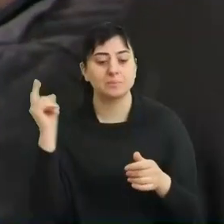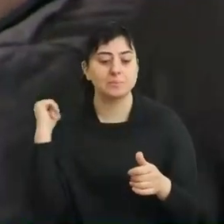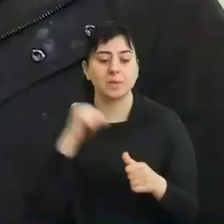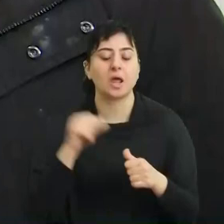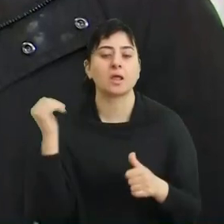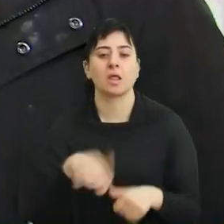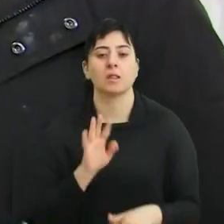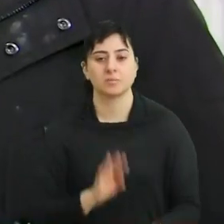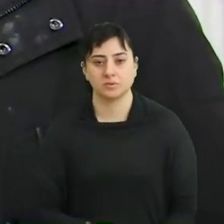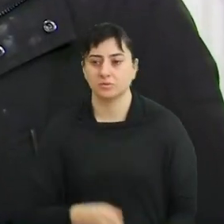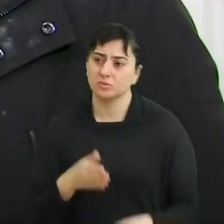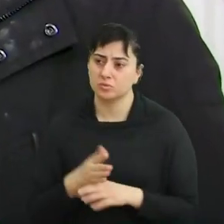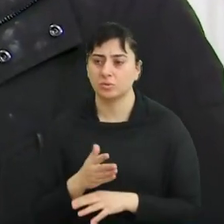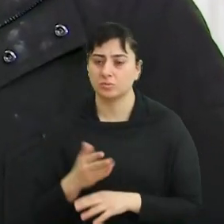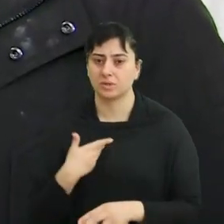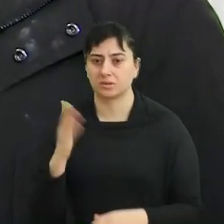gelme.